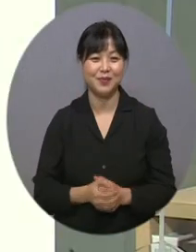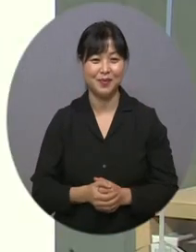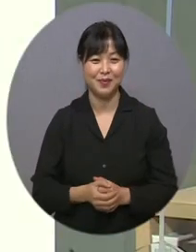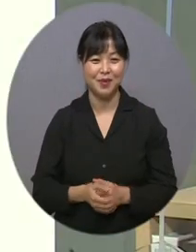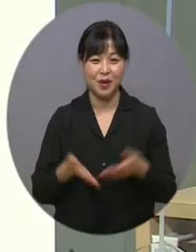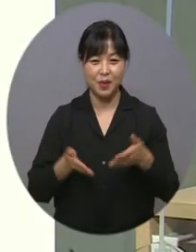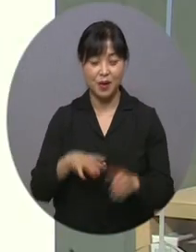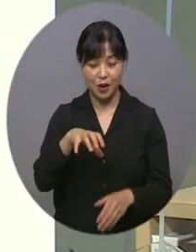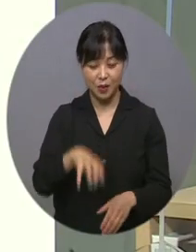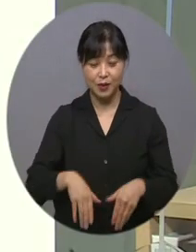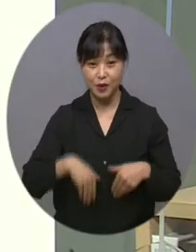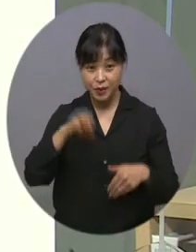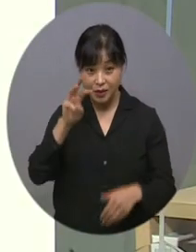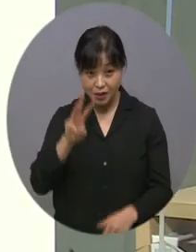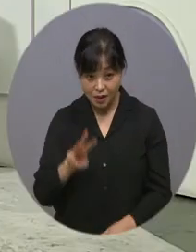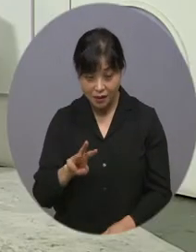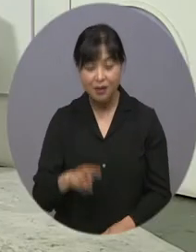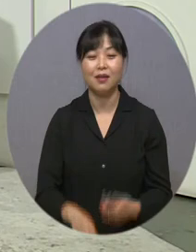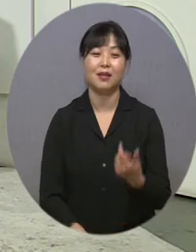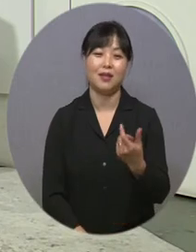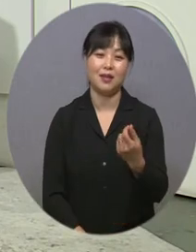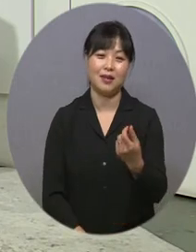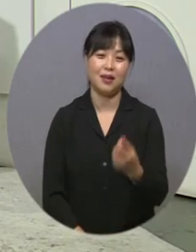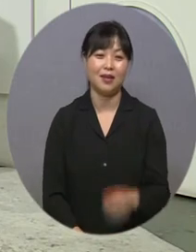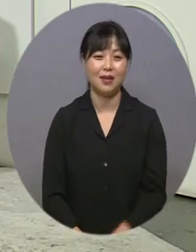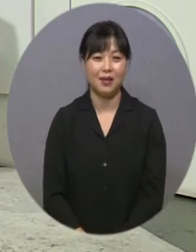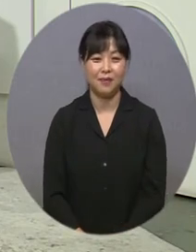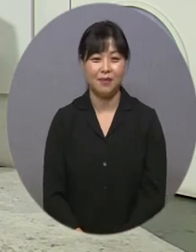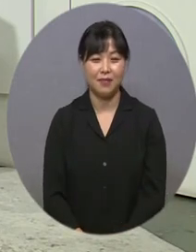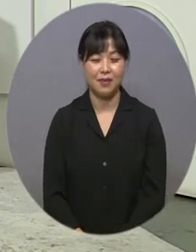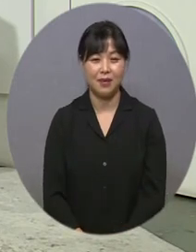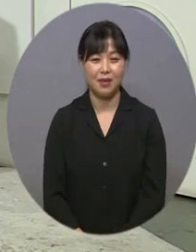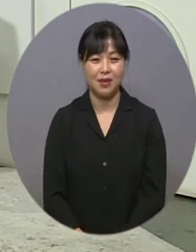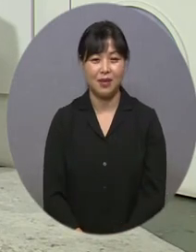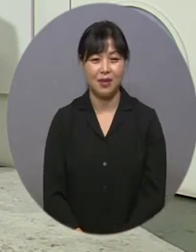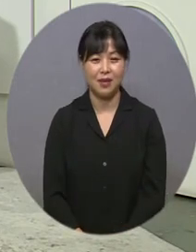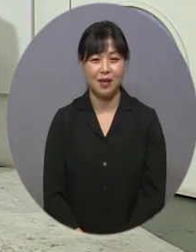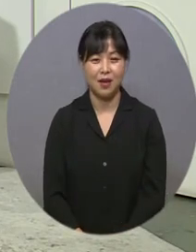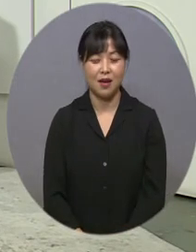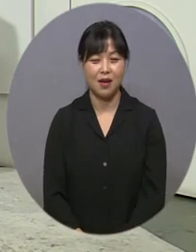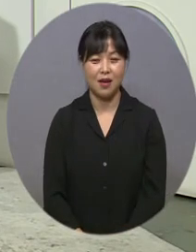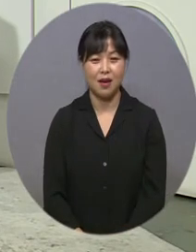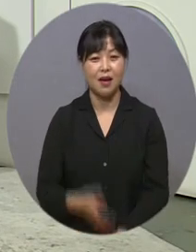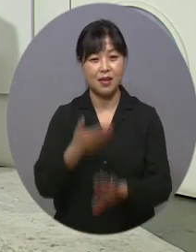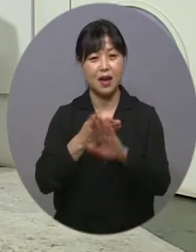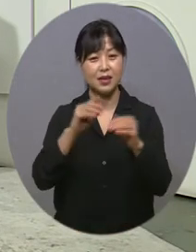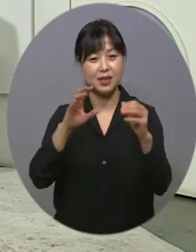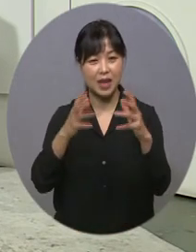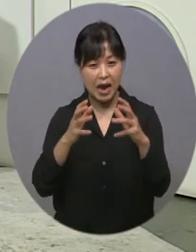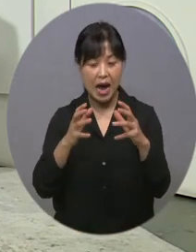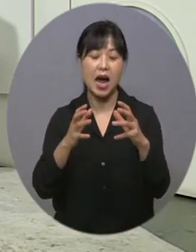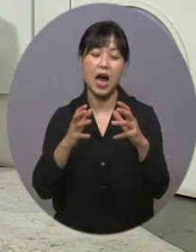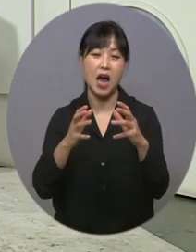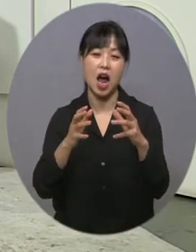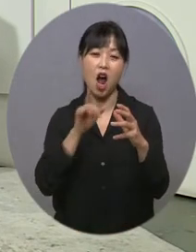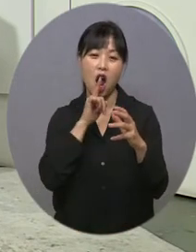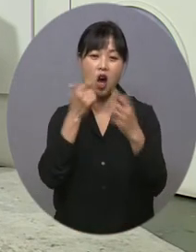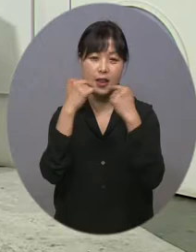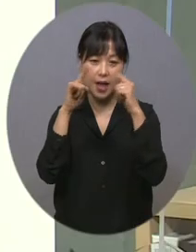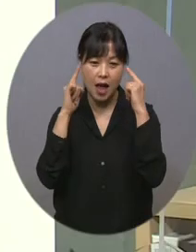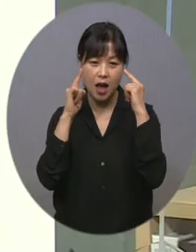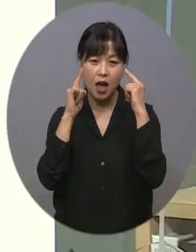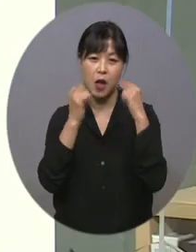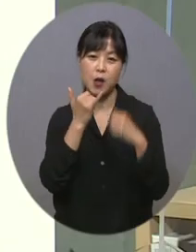고향이 춘천이시라고요. 예예예. 예, 예. 예. 그리고 외국어 대학 독일어과를 예, 독일어과를 나왔습니다. 예.